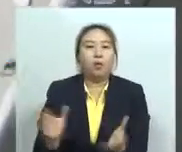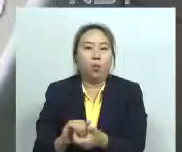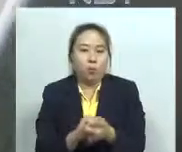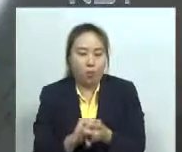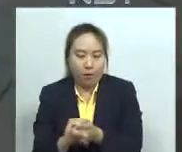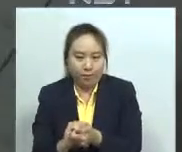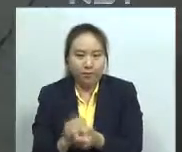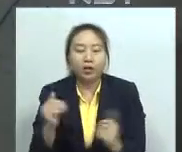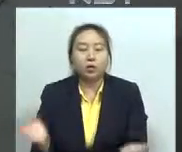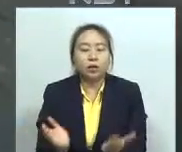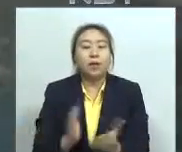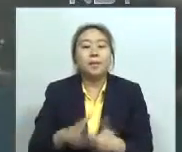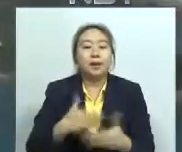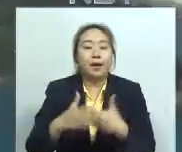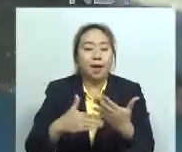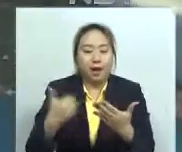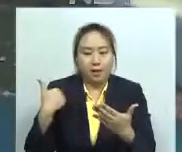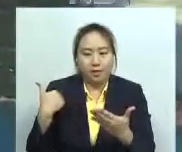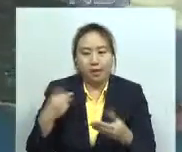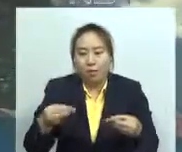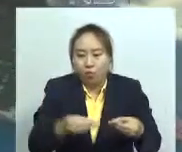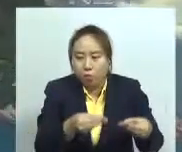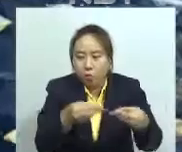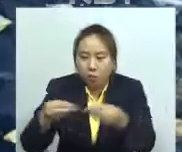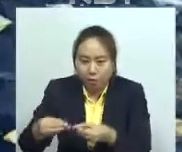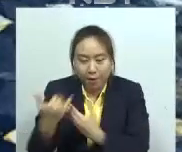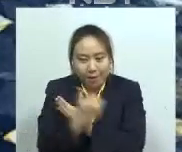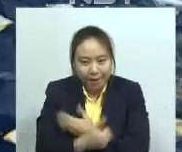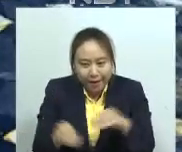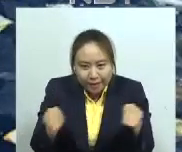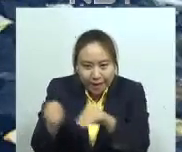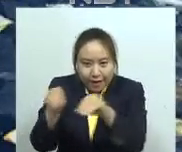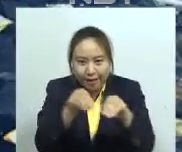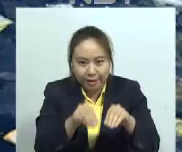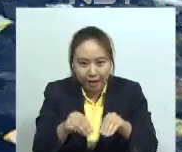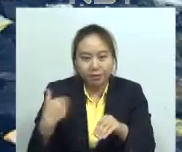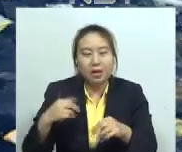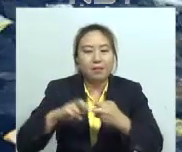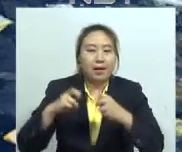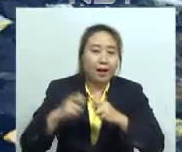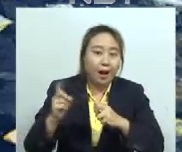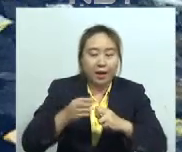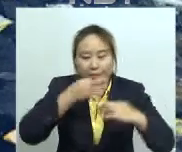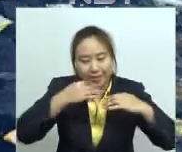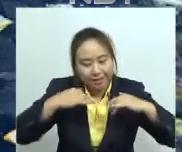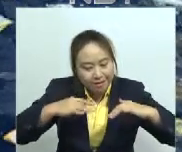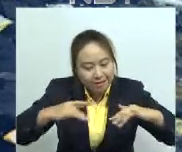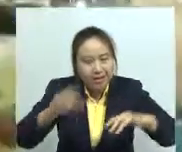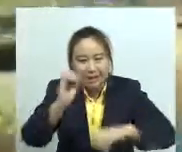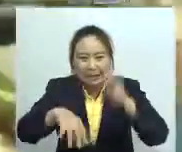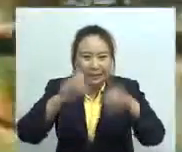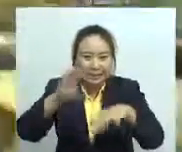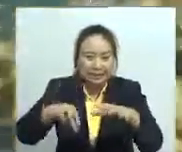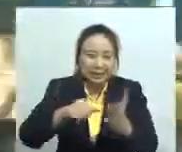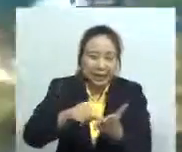นาที่ยั่งยืนโดยสร้างหุ้นส่วนกับภาคส่วนต่างๆในภูมิภาครวมถึงการแก้ไขปัญหาขยะทางทะเลการประม